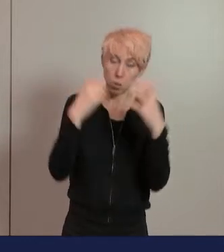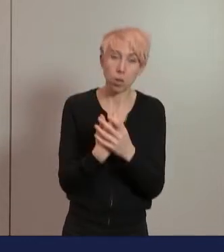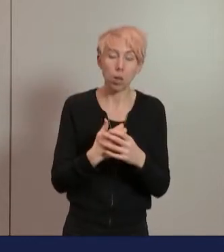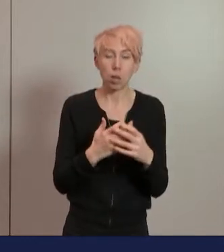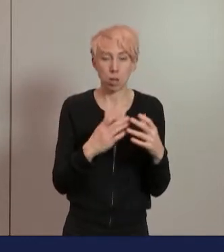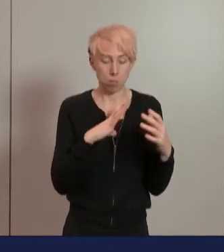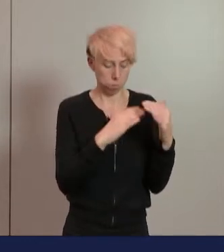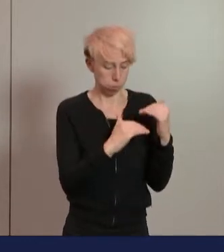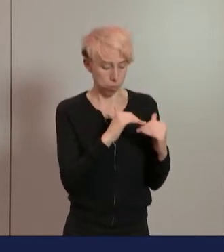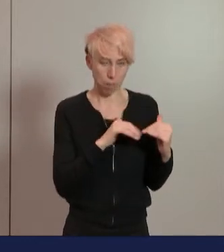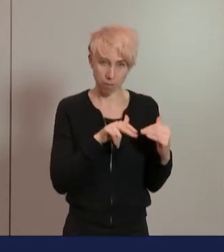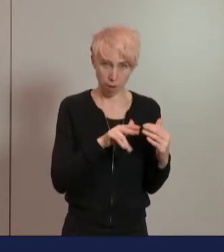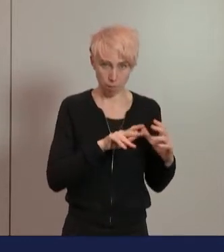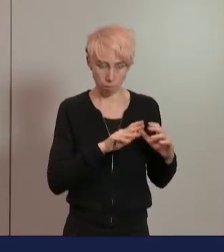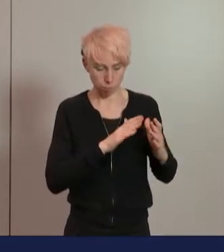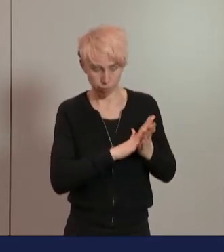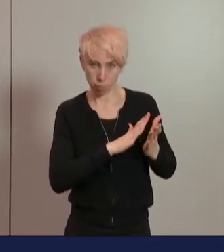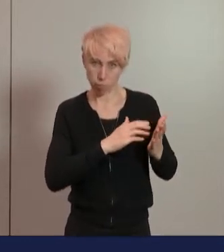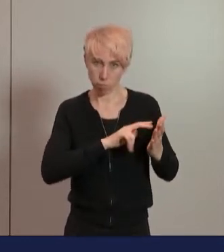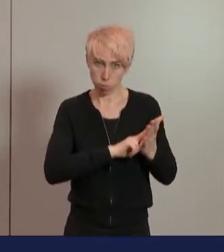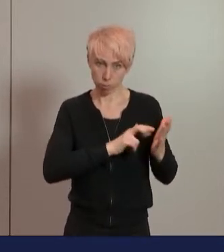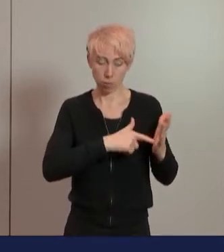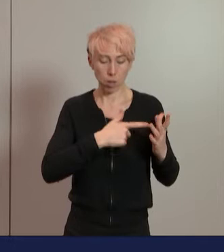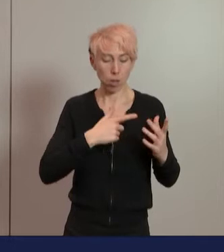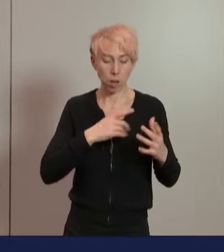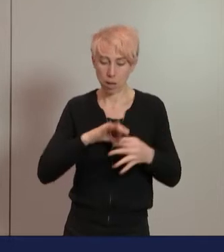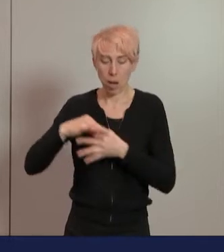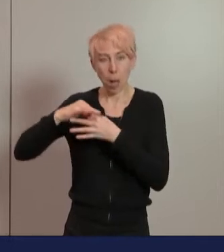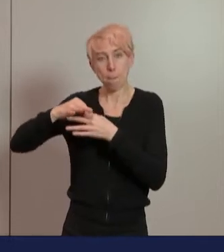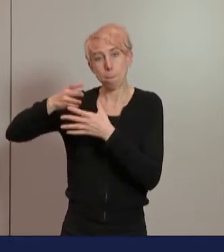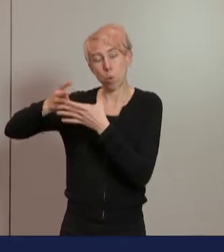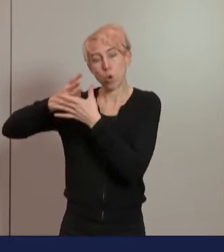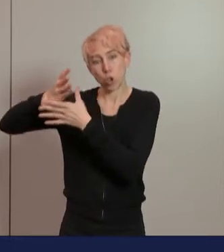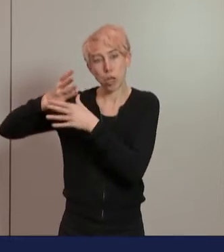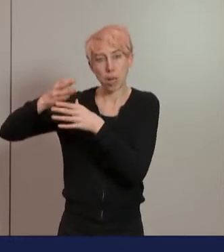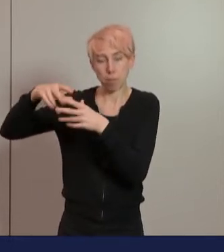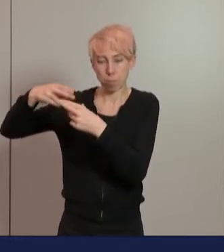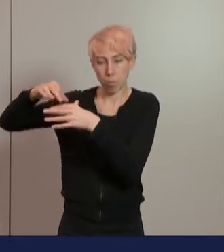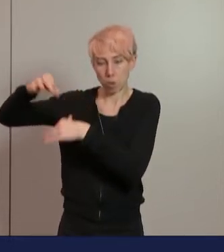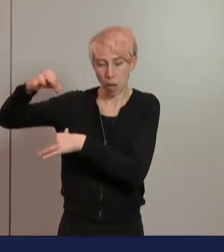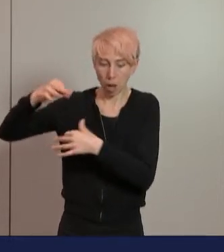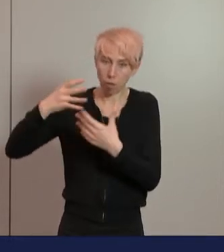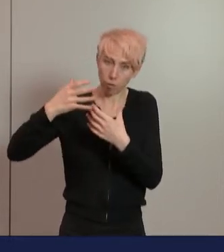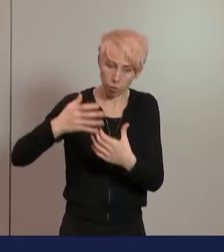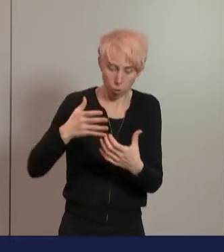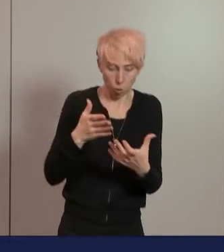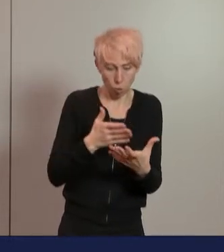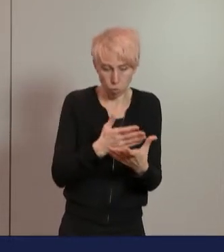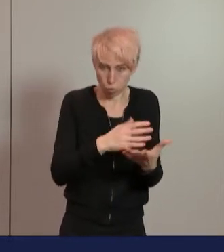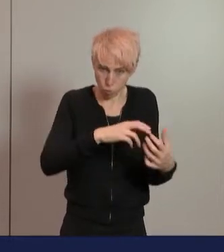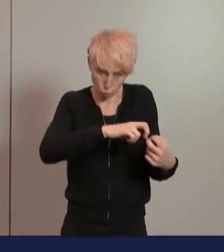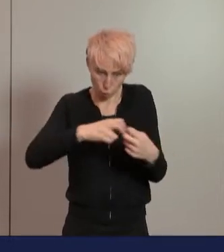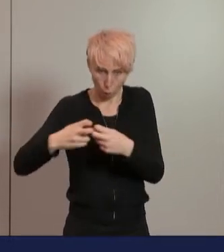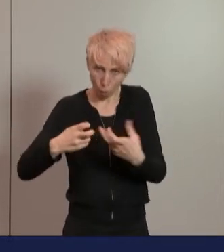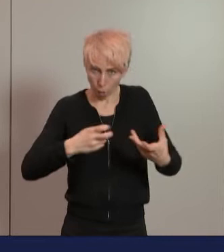de route dans le cadre du projet de mandat pour construire un plan d'action autour d'axes structurants qui vont impulser l'ensemble des